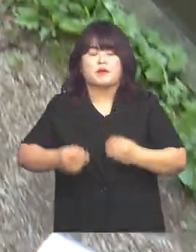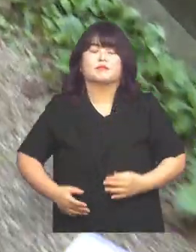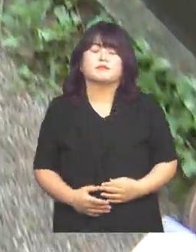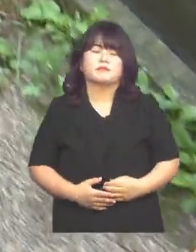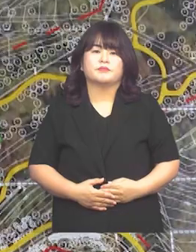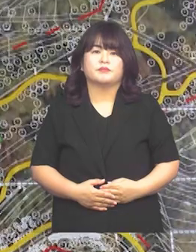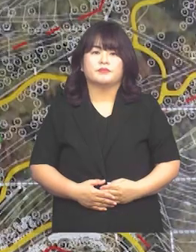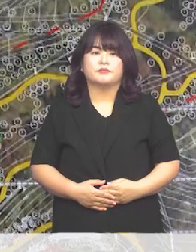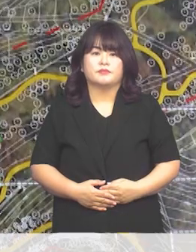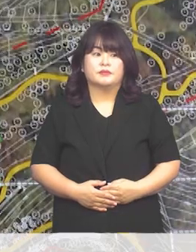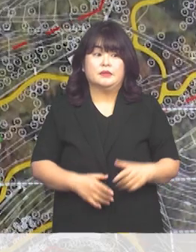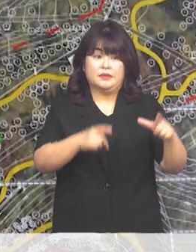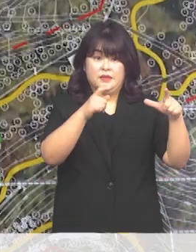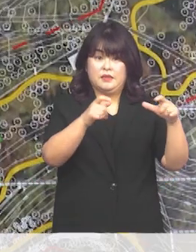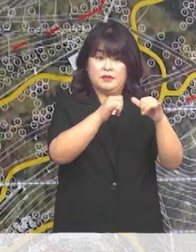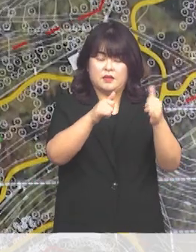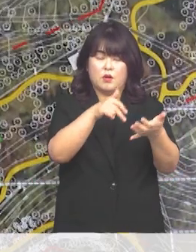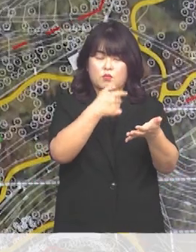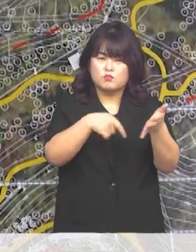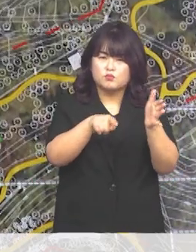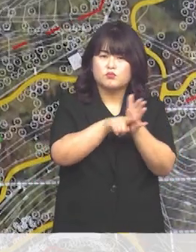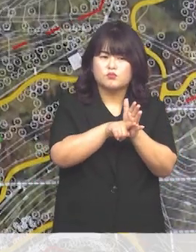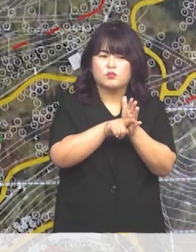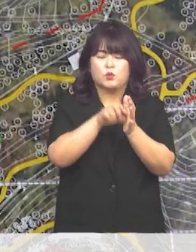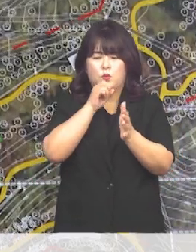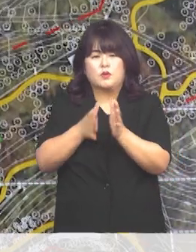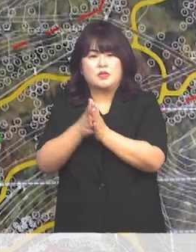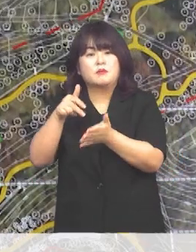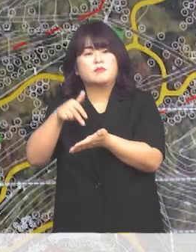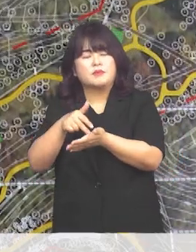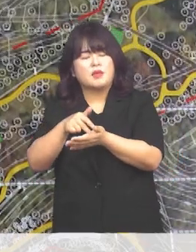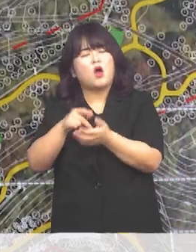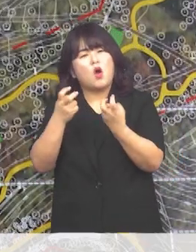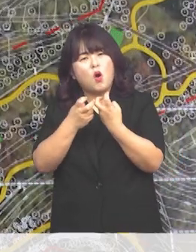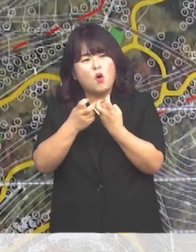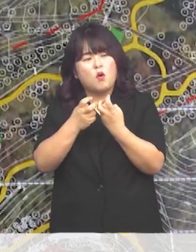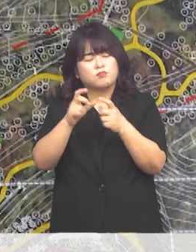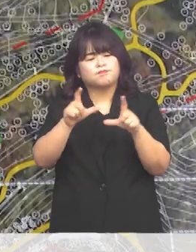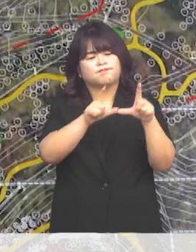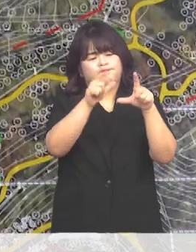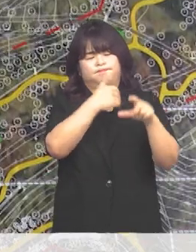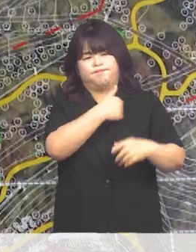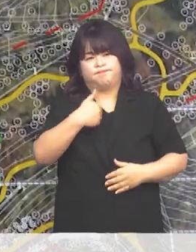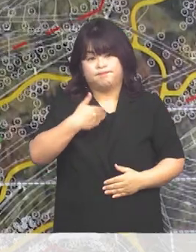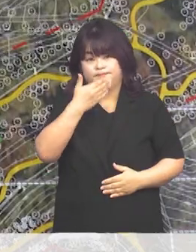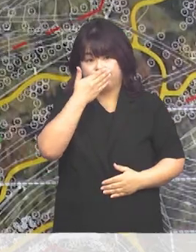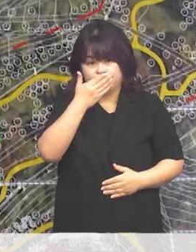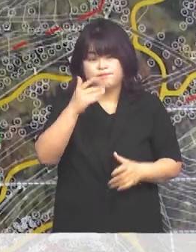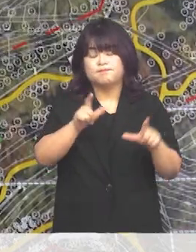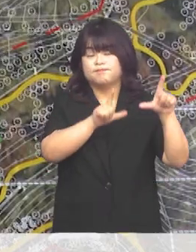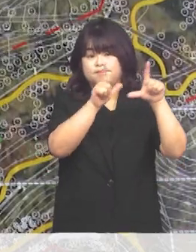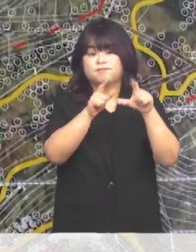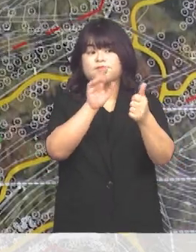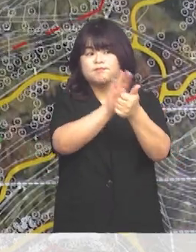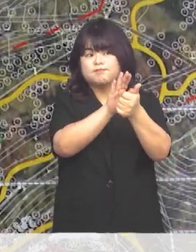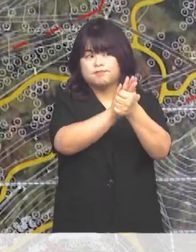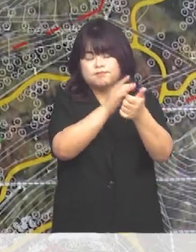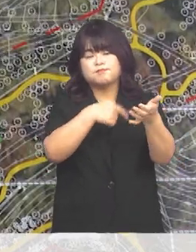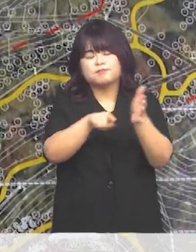점검했습니다. 우리 시민을 위해서 시가 어떻게든 삶을 풍요롭게 해드려야 되기